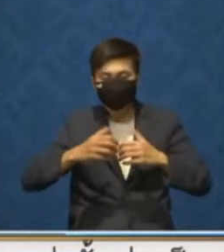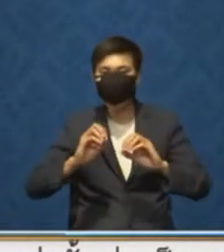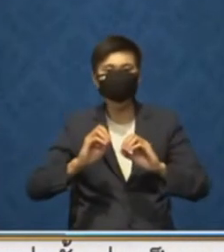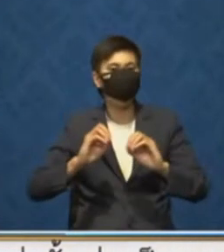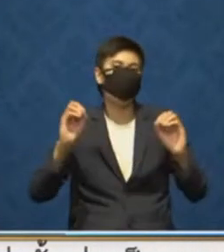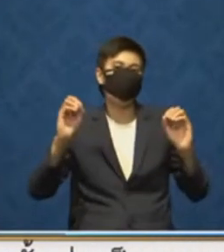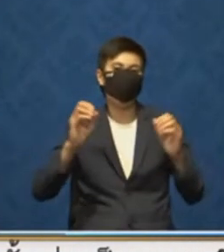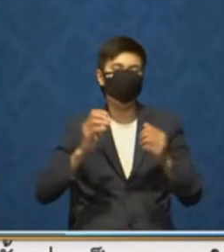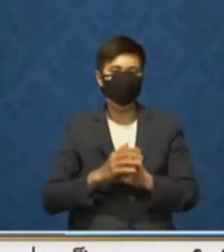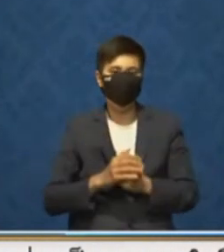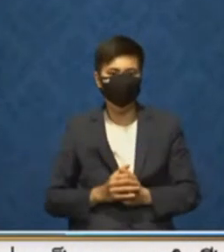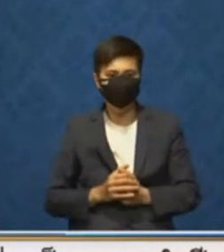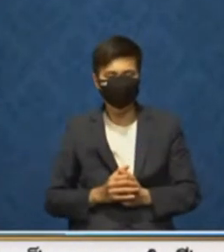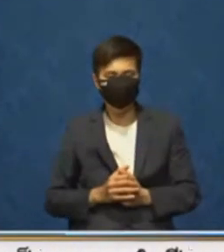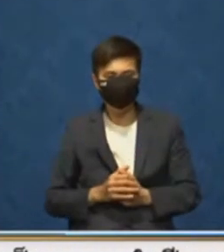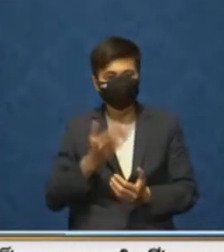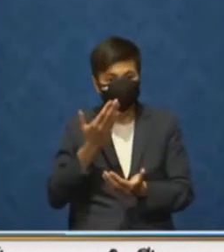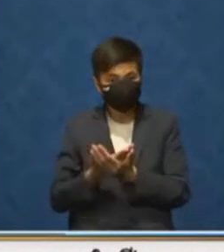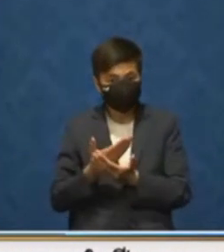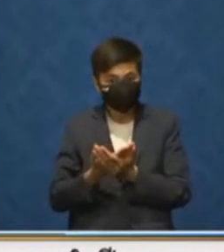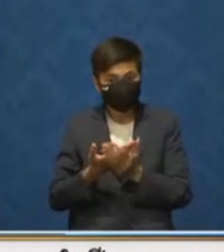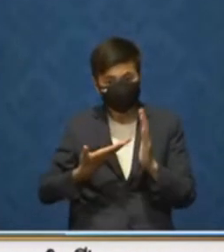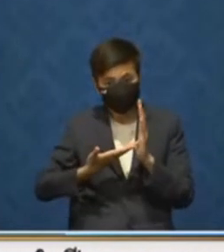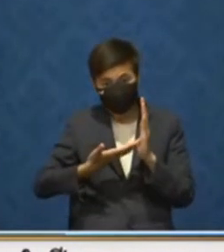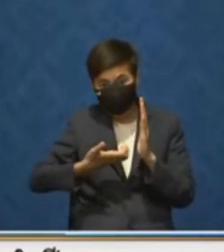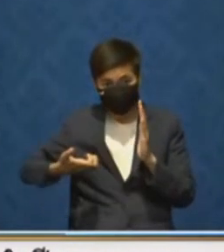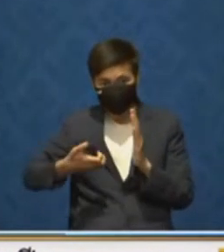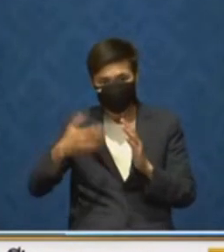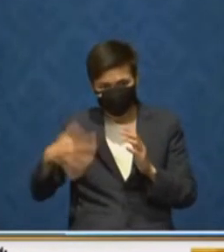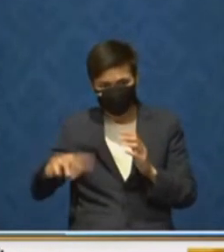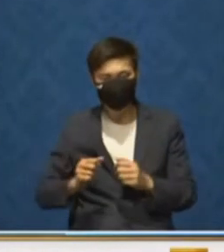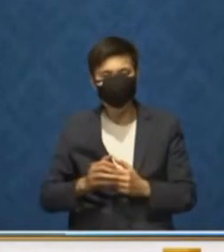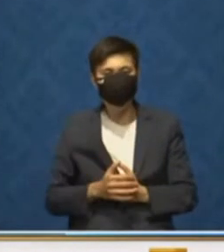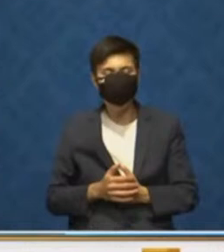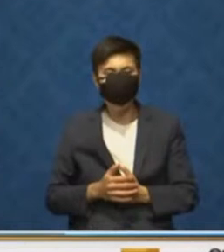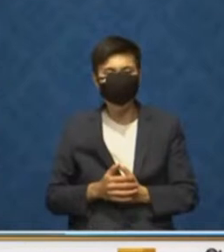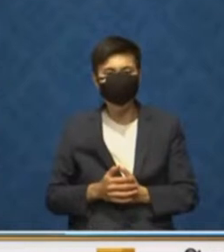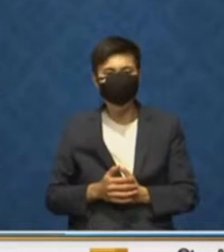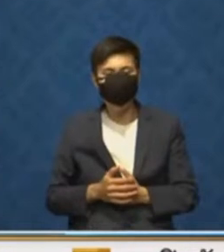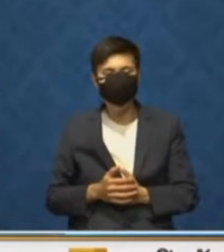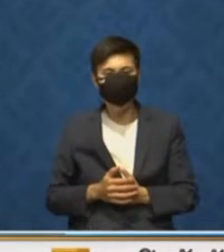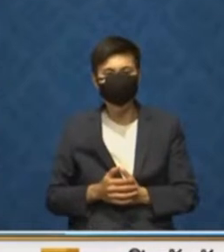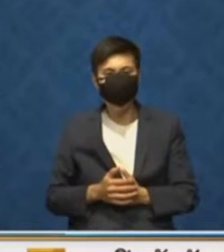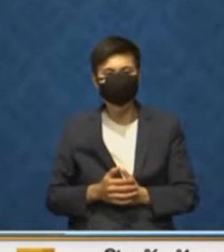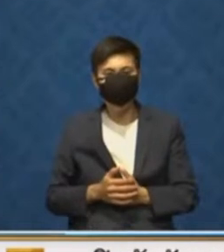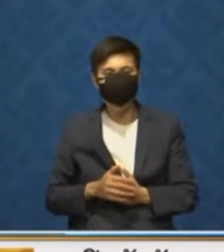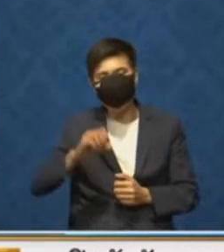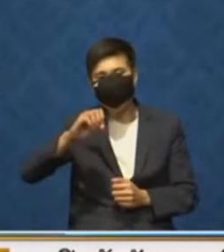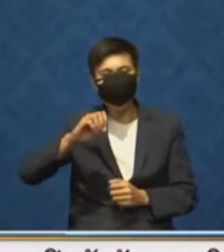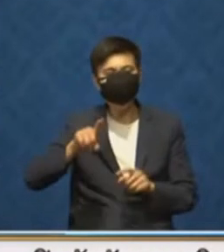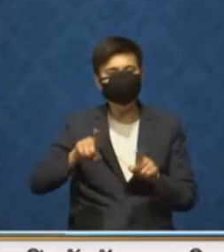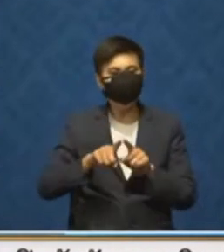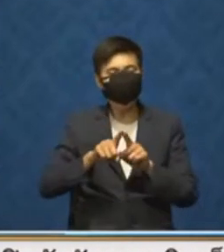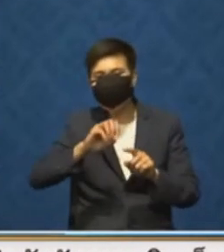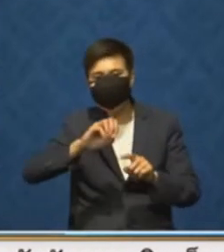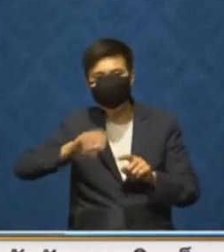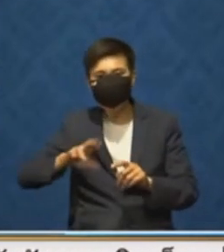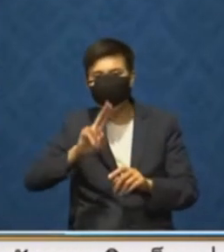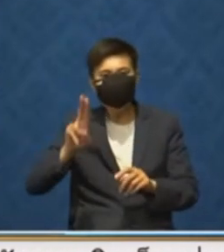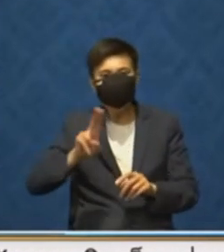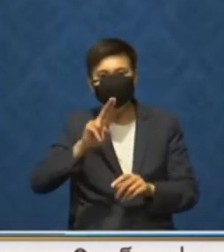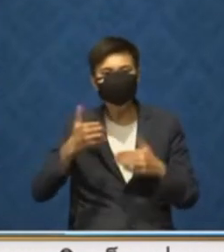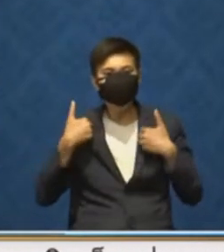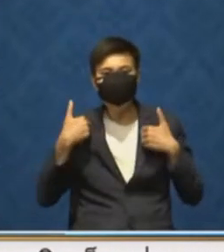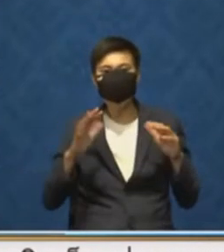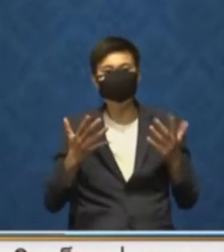พอได้เงินทอนมาแล้วนะครับก็ไปคิงหน้าผมไม่ได้ใช้นะครับนะ